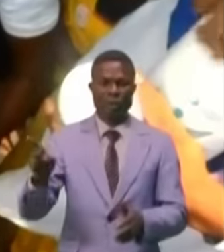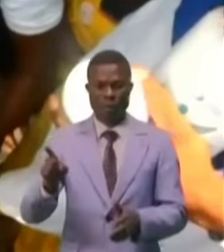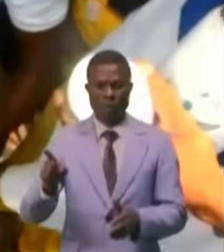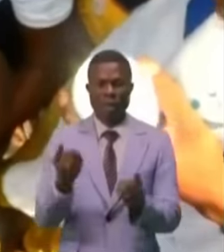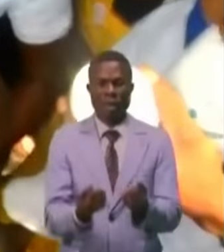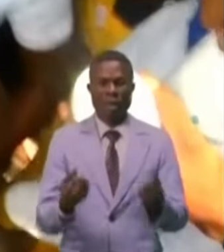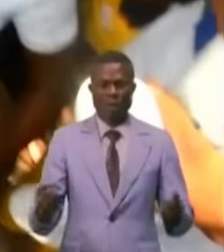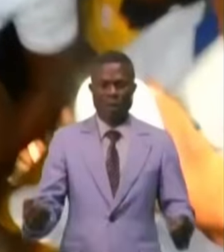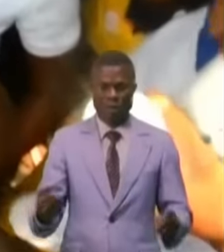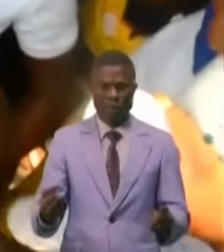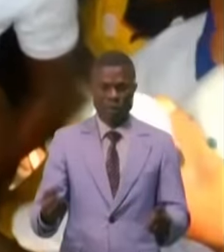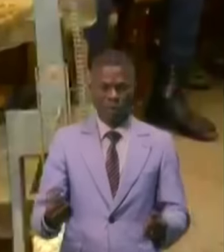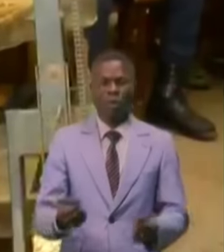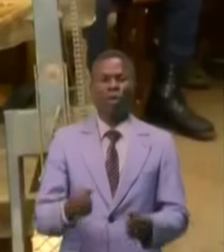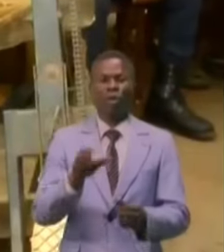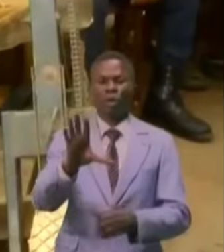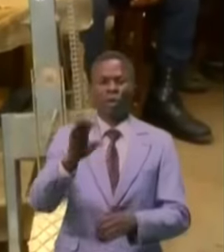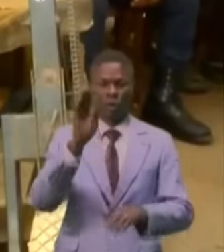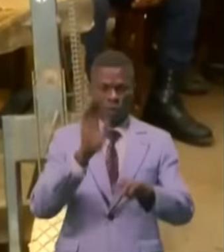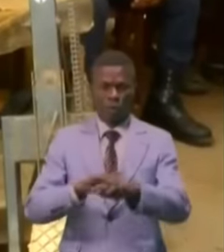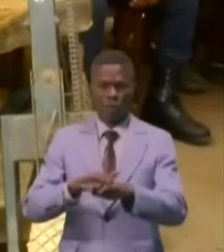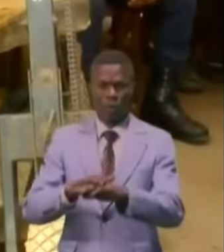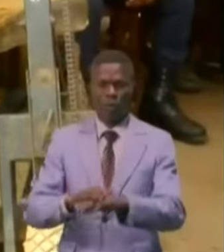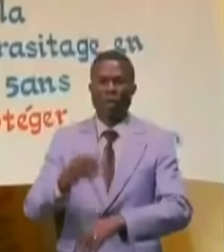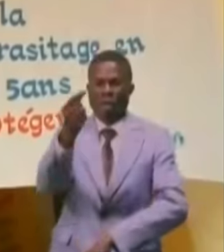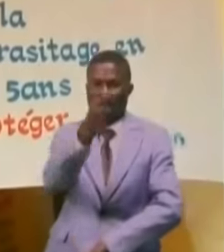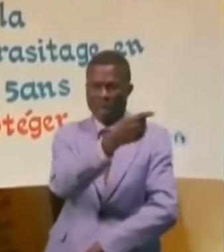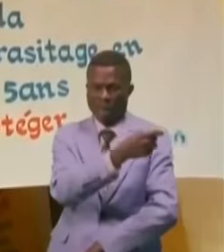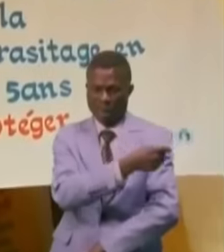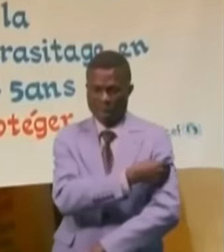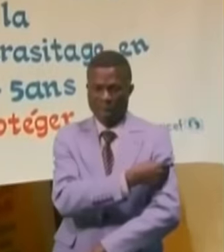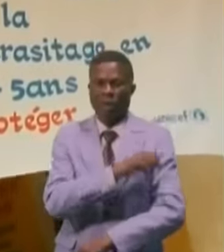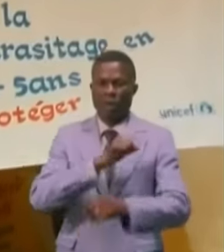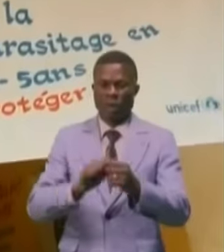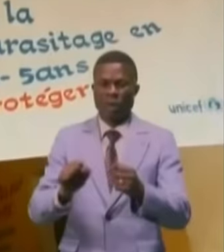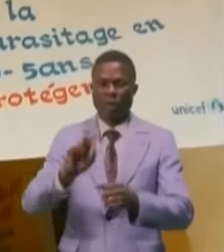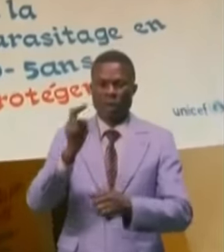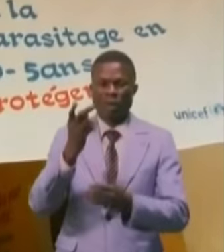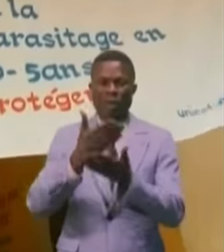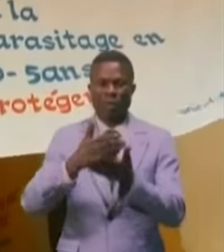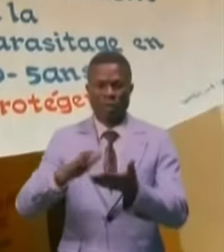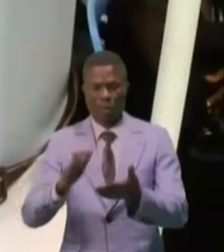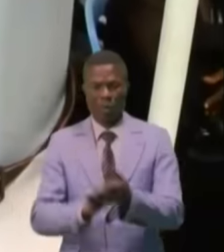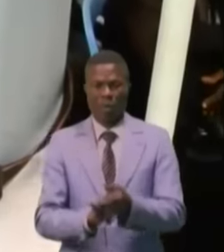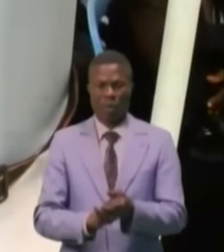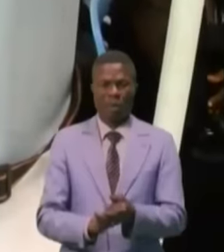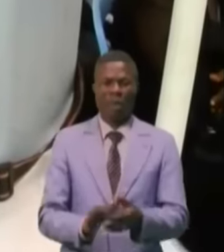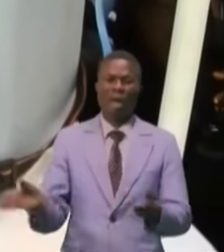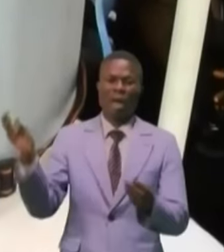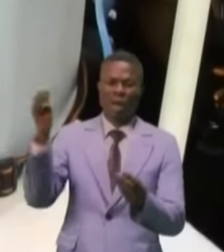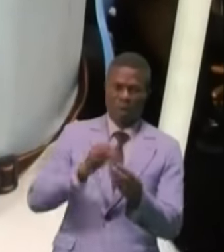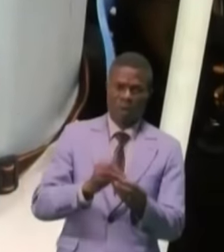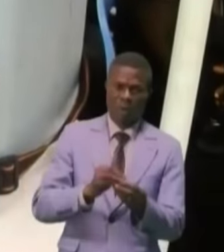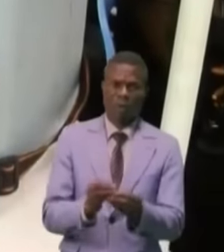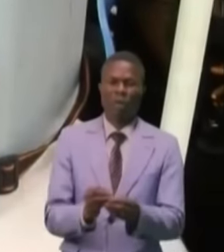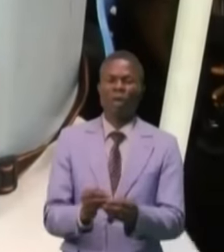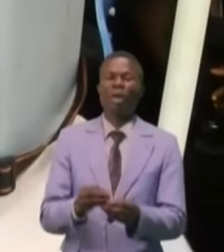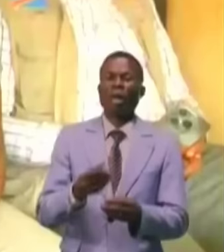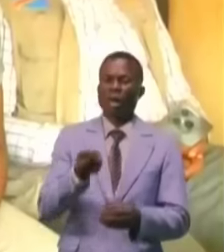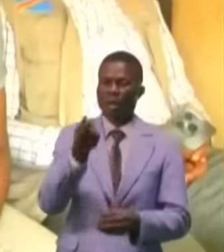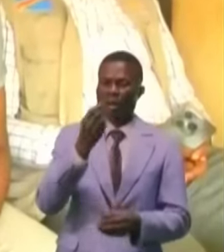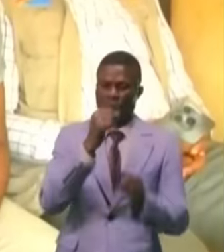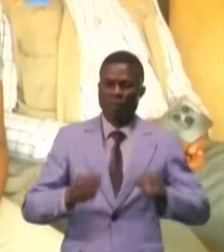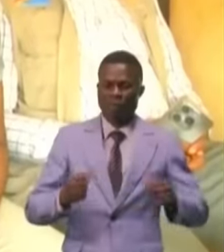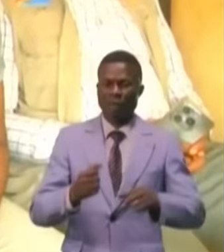ont été ciblés pour la campagne contre la poliomyélite, deuxième phase, couplée à la supplémentation en vitamine A